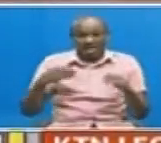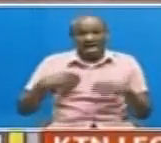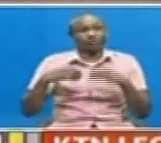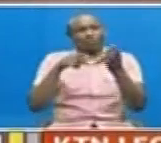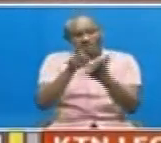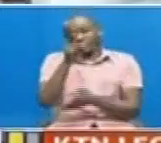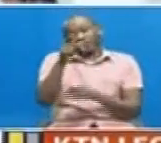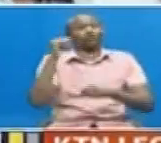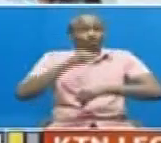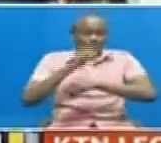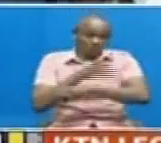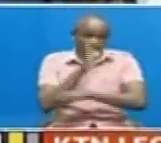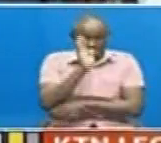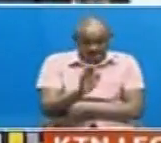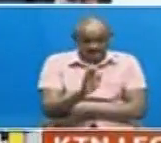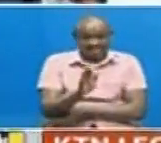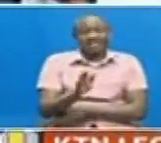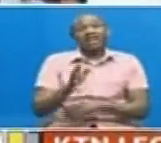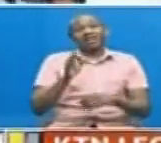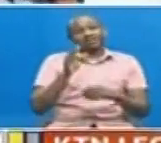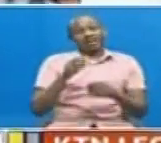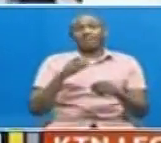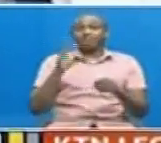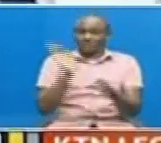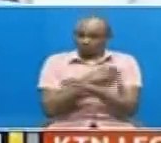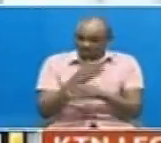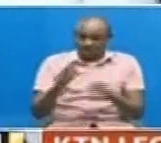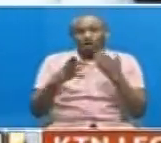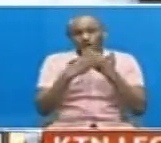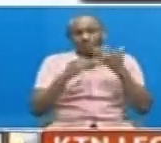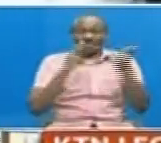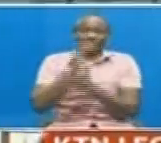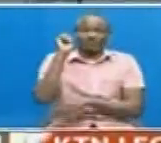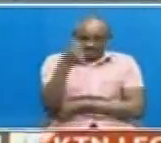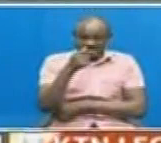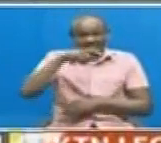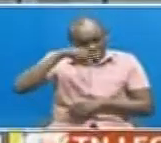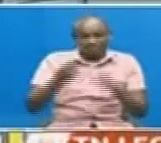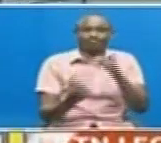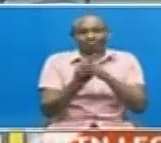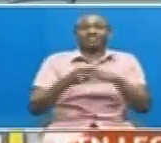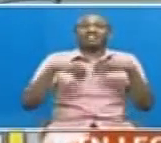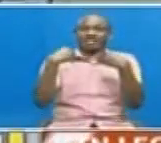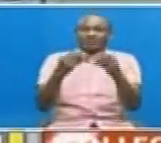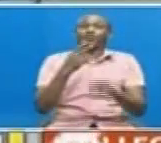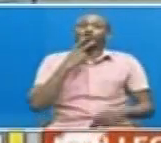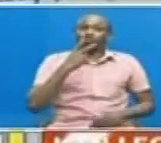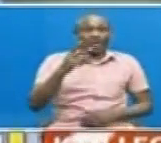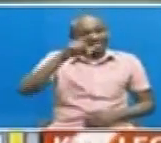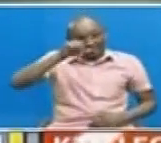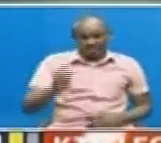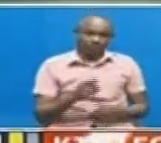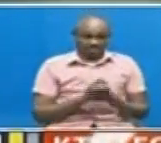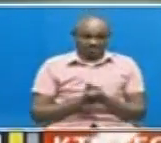nyimbo zake. Chama cha wanamuziki nchini, Music Copyright Society of Kenya, hatimaye kimejitokeza na kumpa hundi ya shilingi